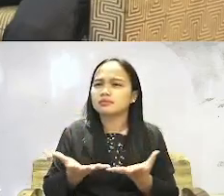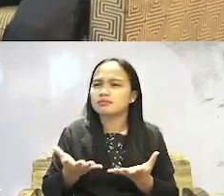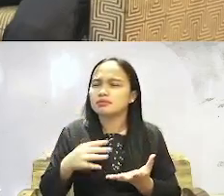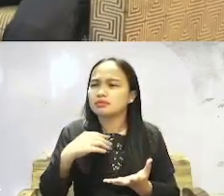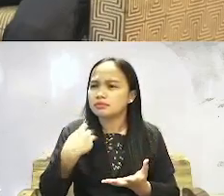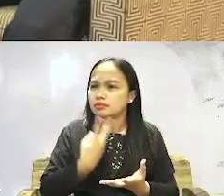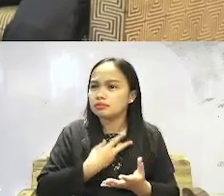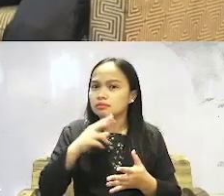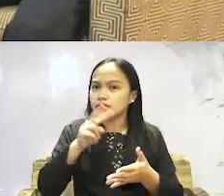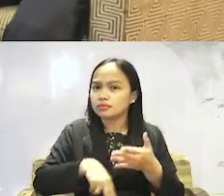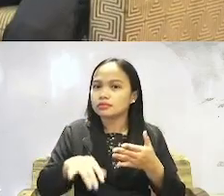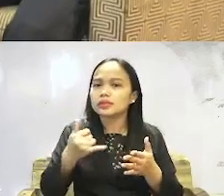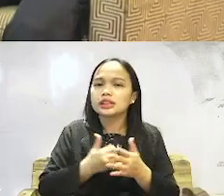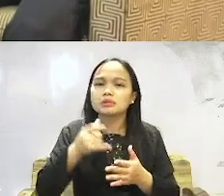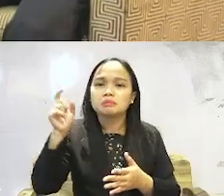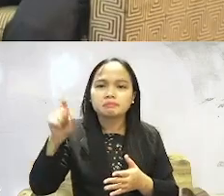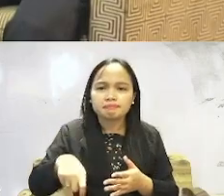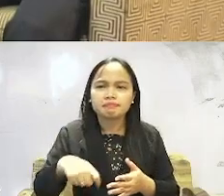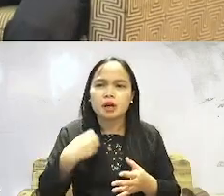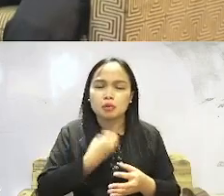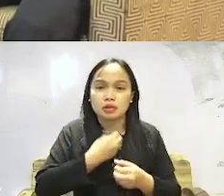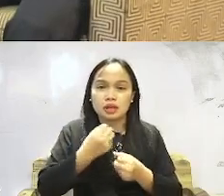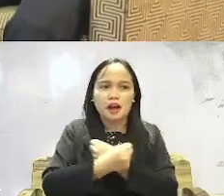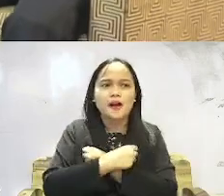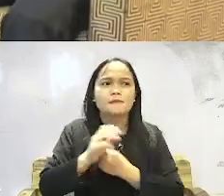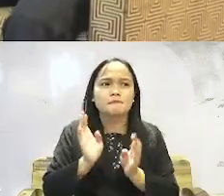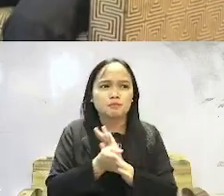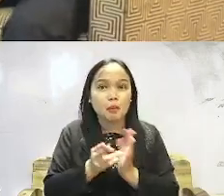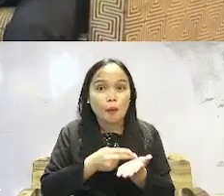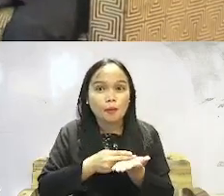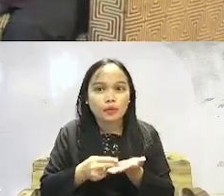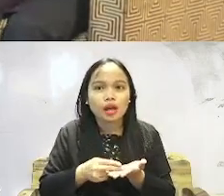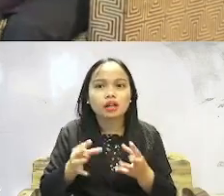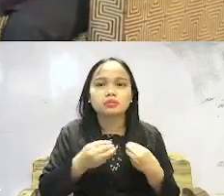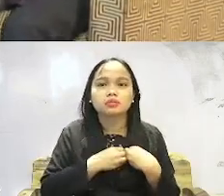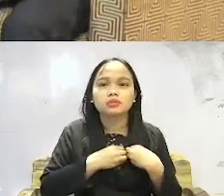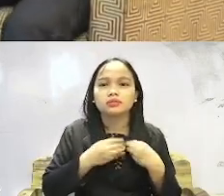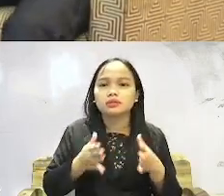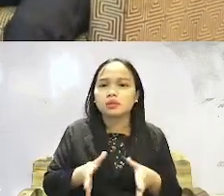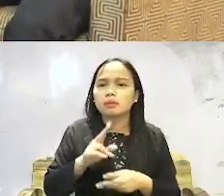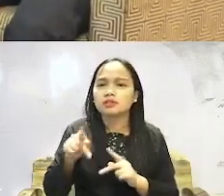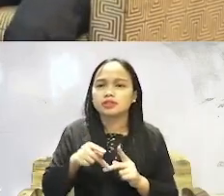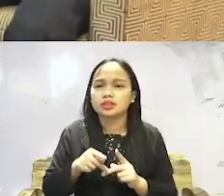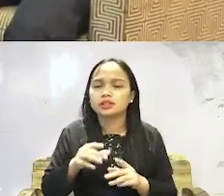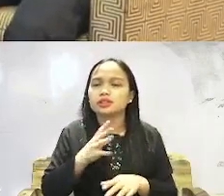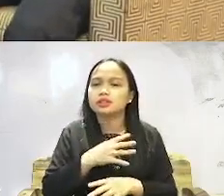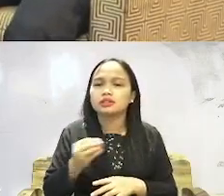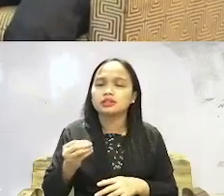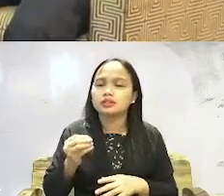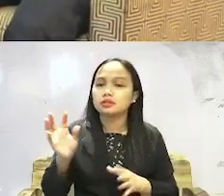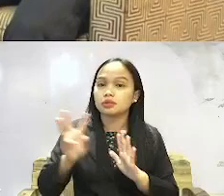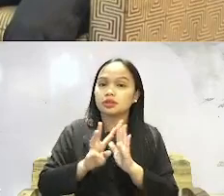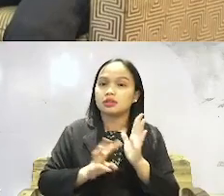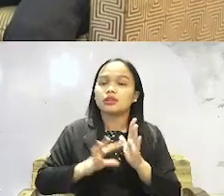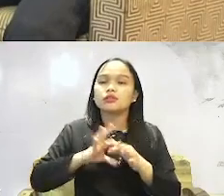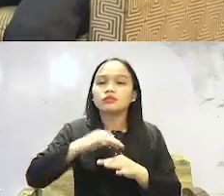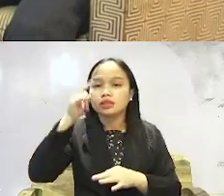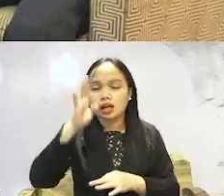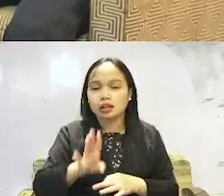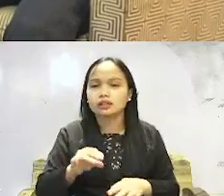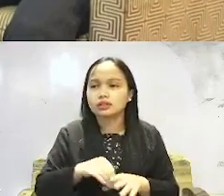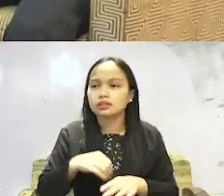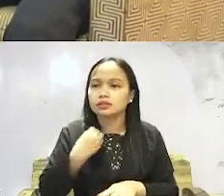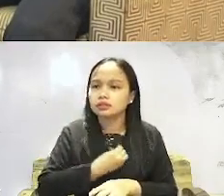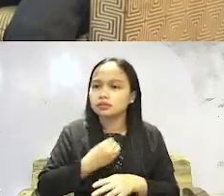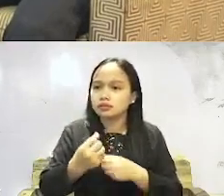verse natin, imbis na yung pagmamahal natin ay holy, acceptable, perfect, yung will ng Diyos ang pagmamahal